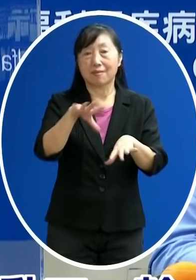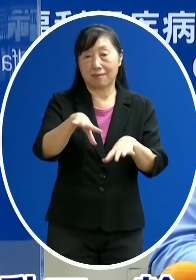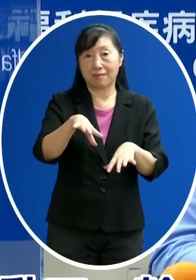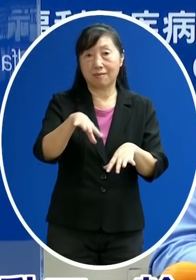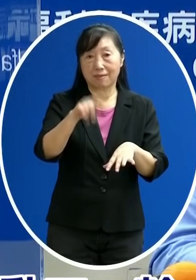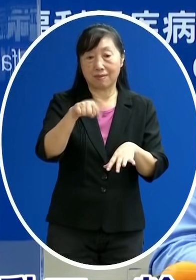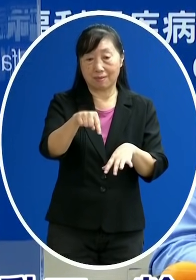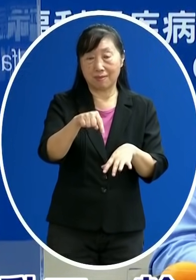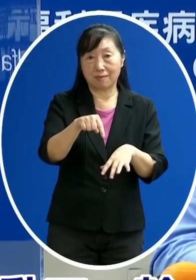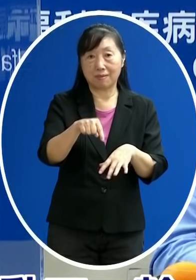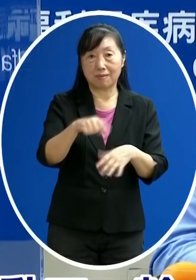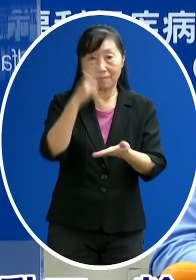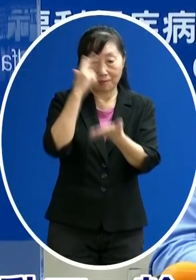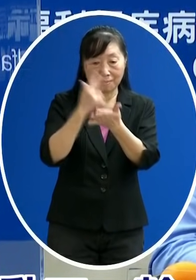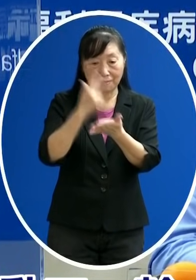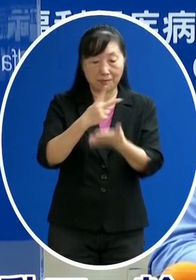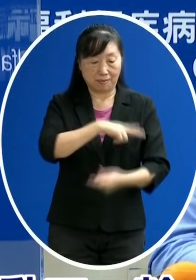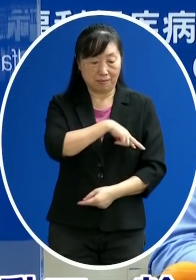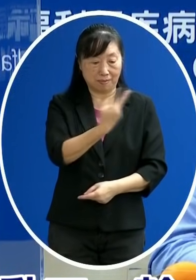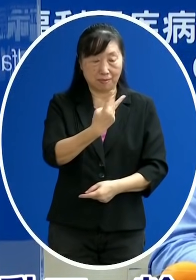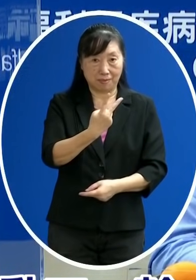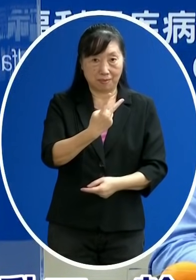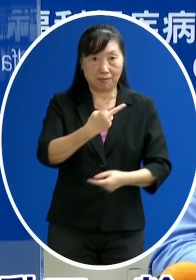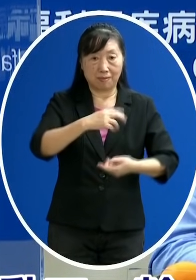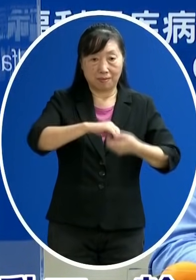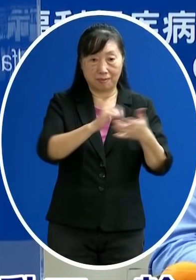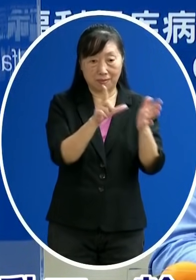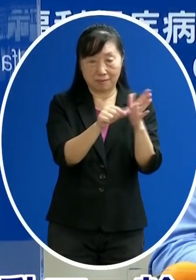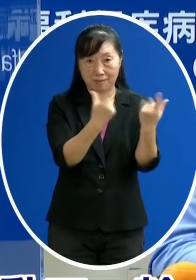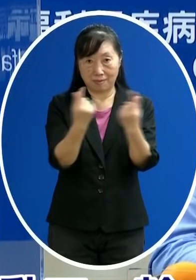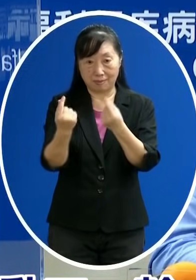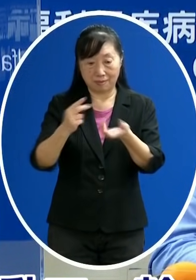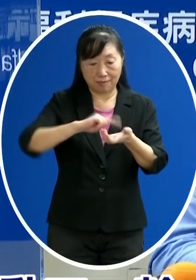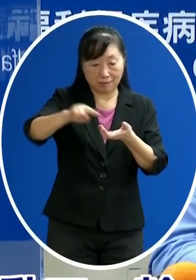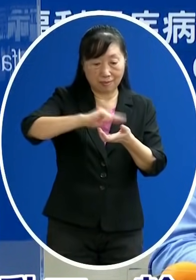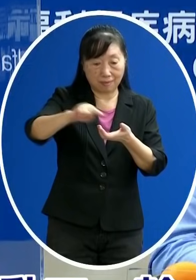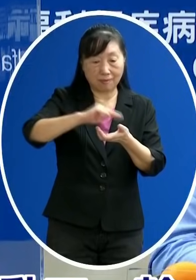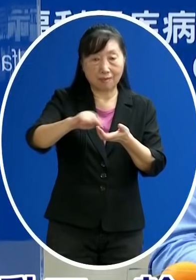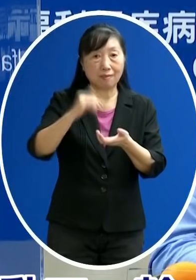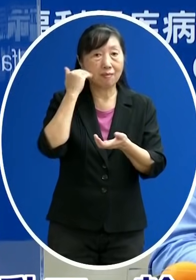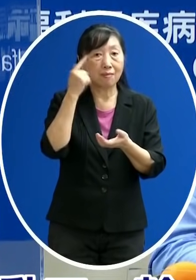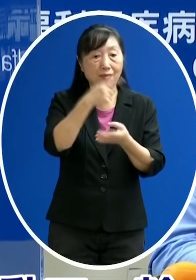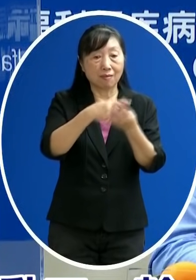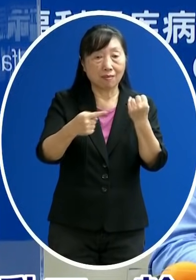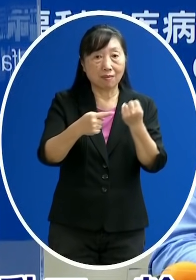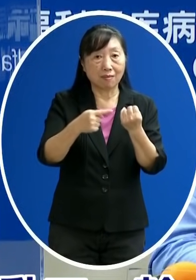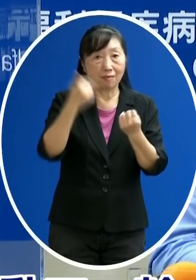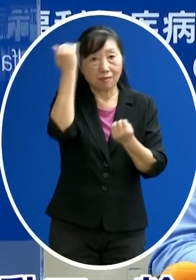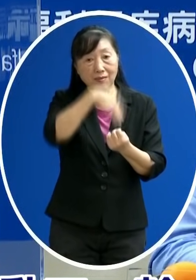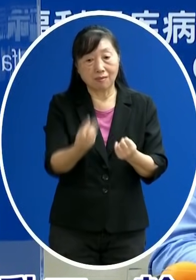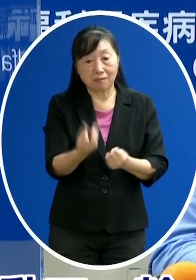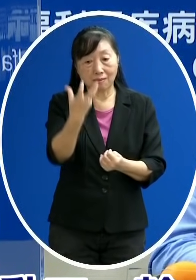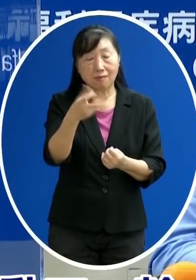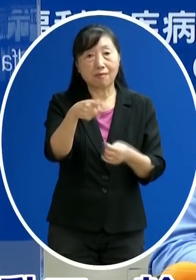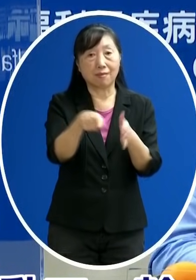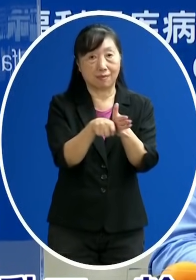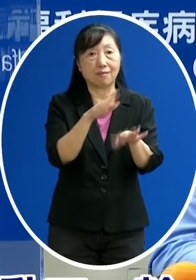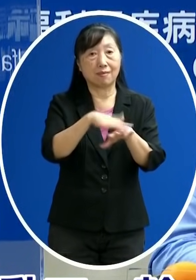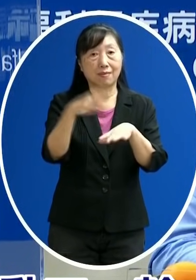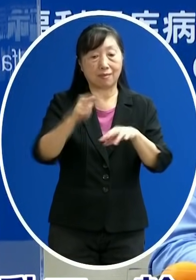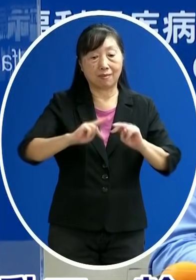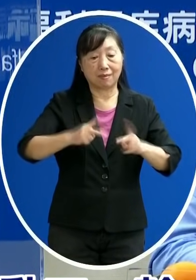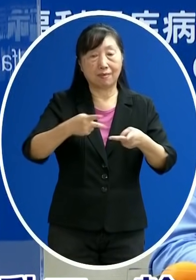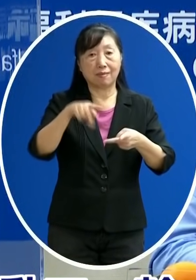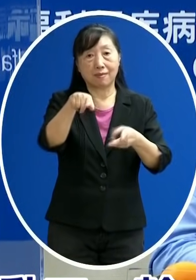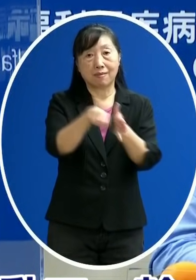个发布，就每周二这样定时。那当然如果量突然增加很多哈，那说做一些的调整，也会